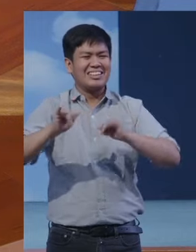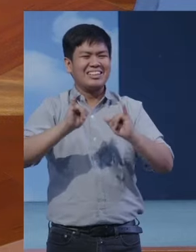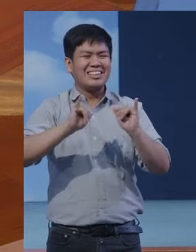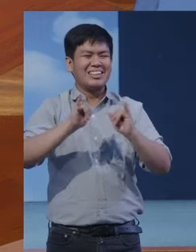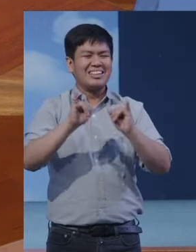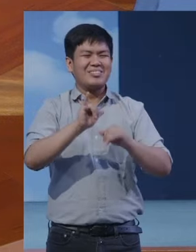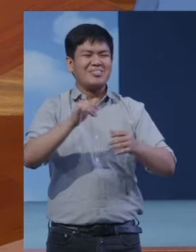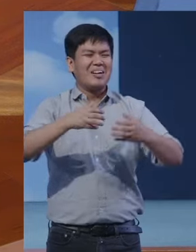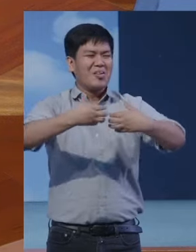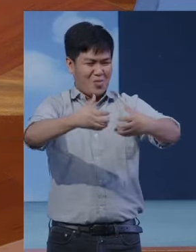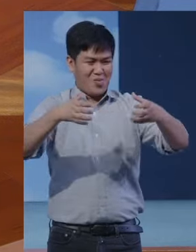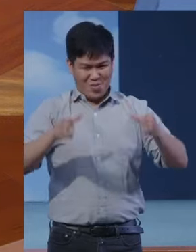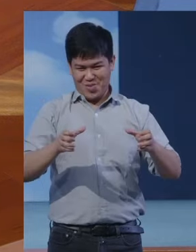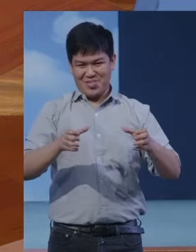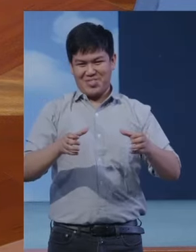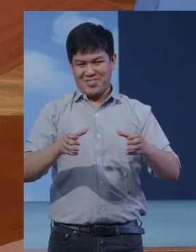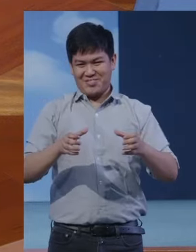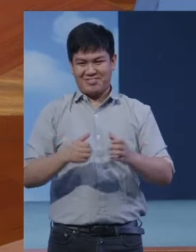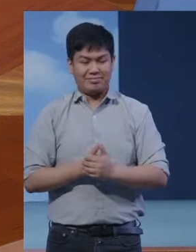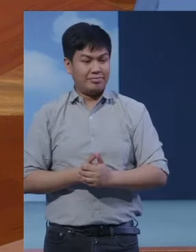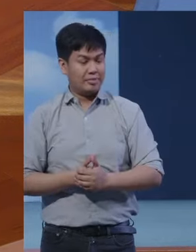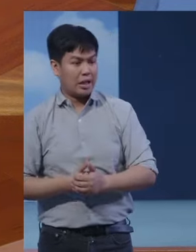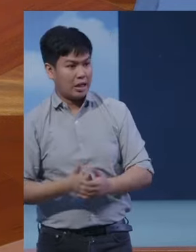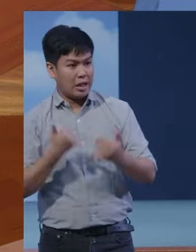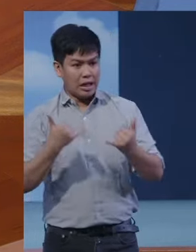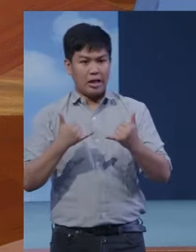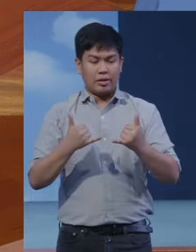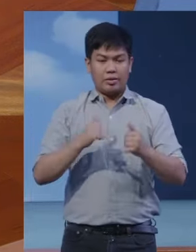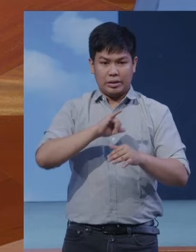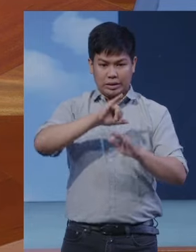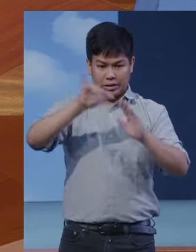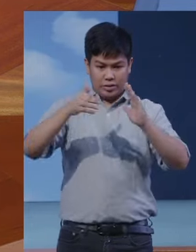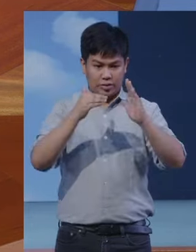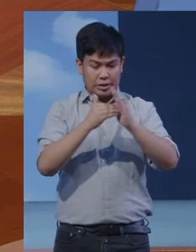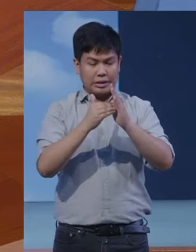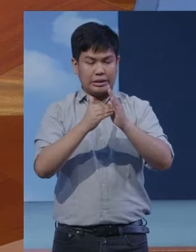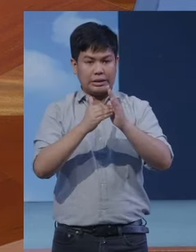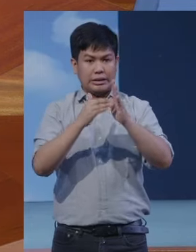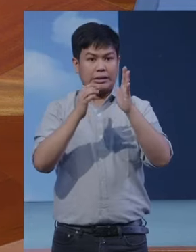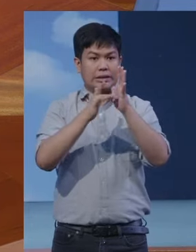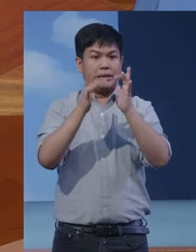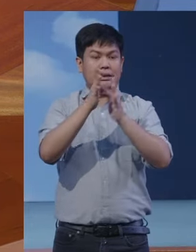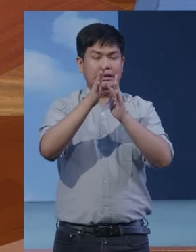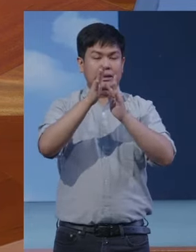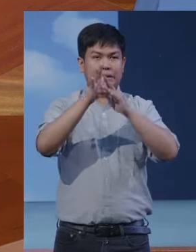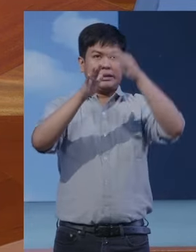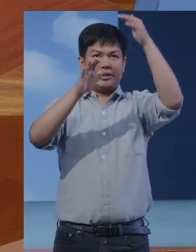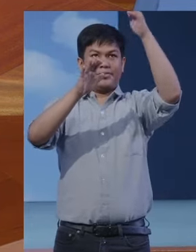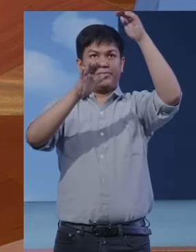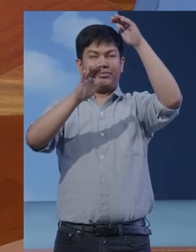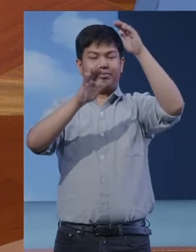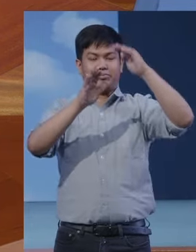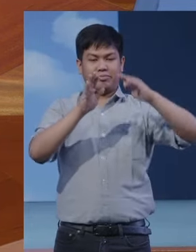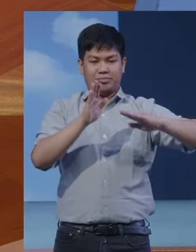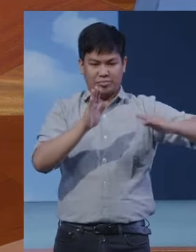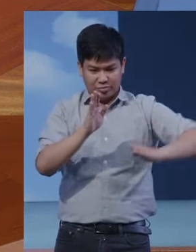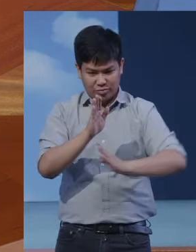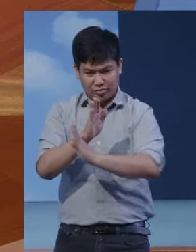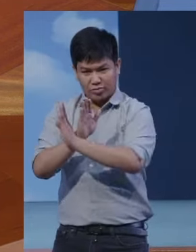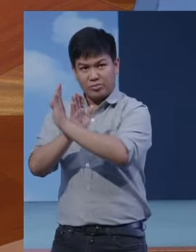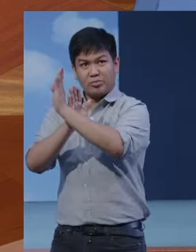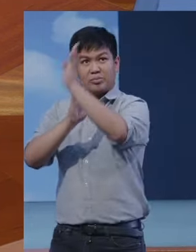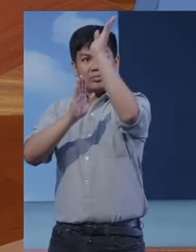ang Galilee nandito ang Jerusalem Dumaan siya dito sa gilid iniiwasan niya yung town ng samaria kasi meron pong